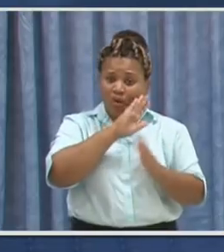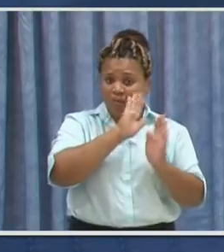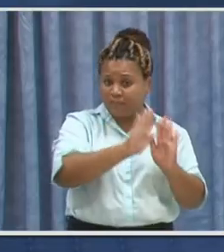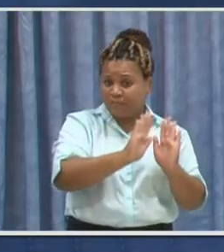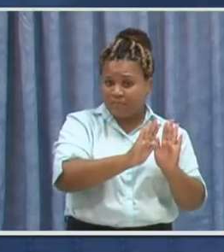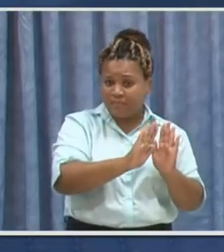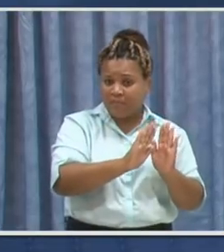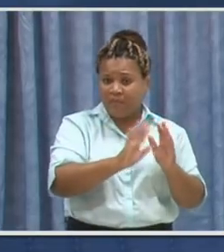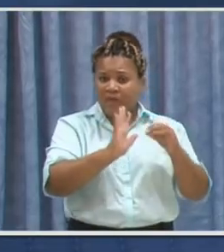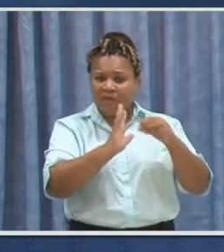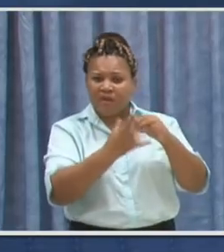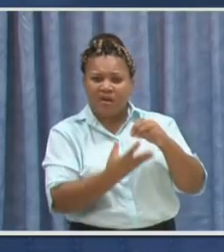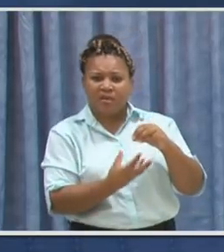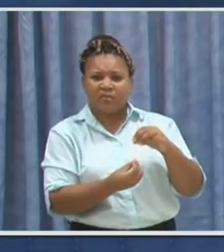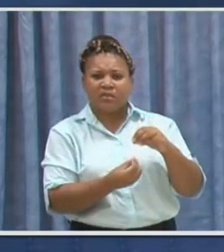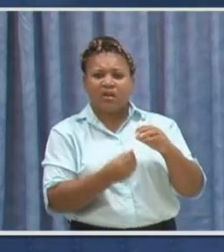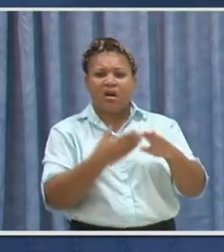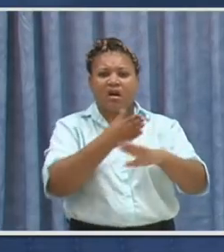restricter